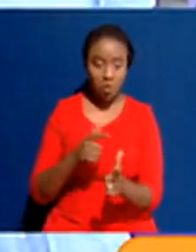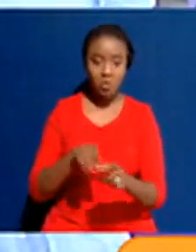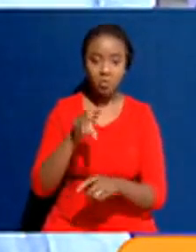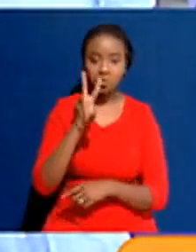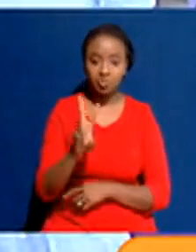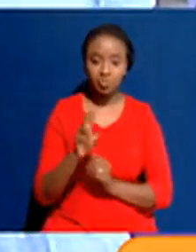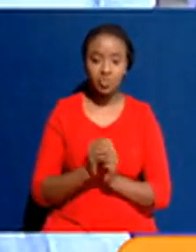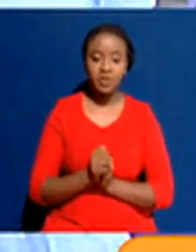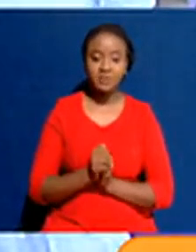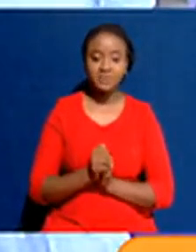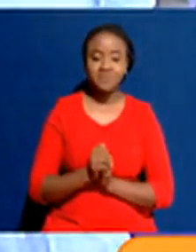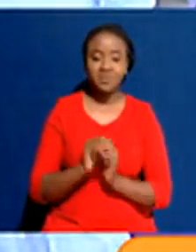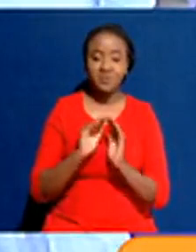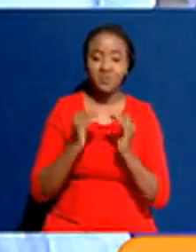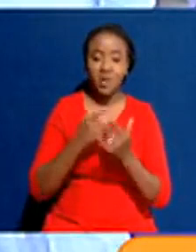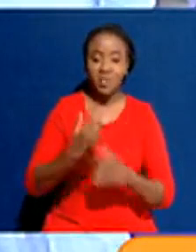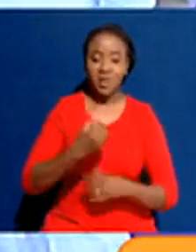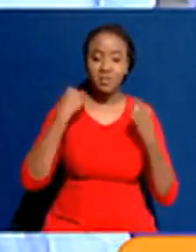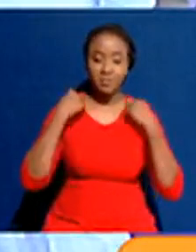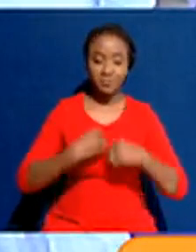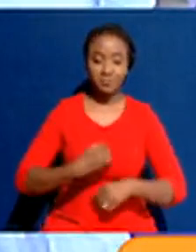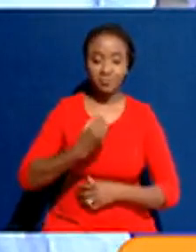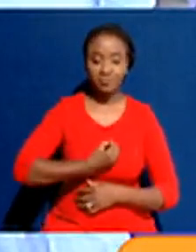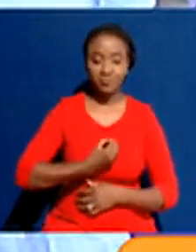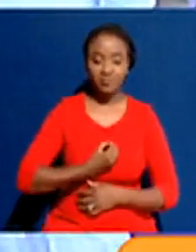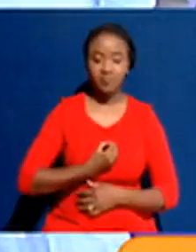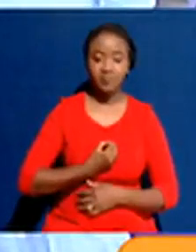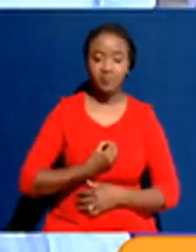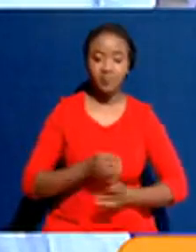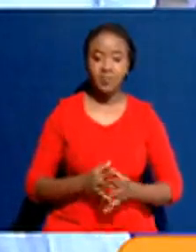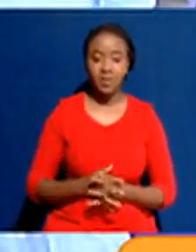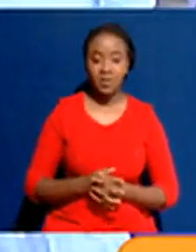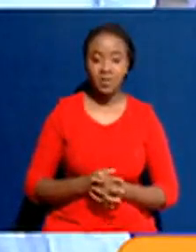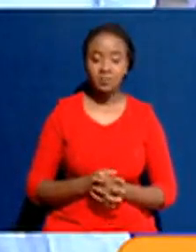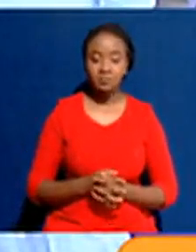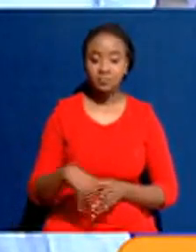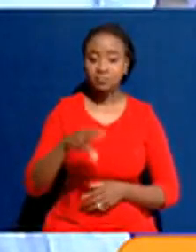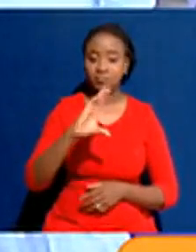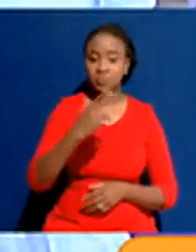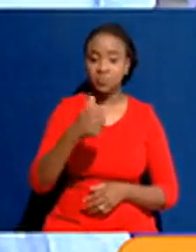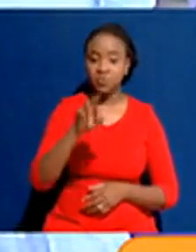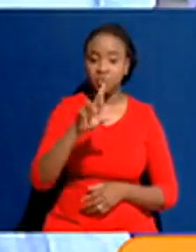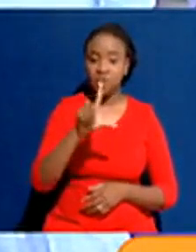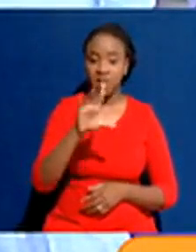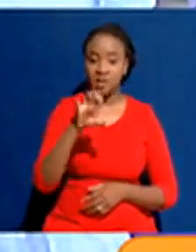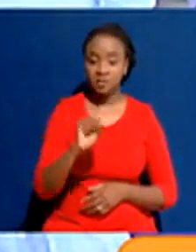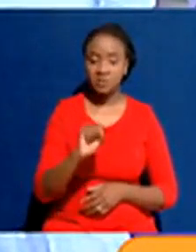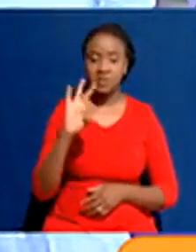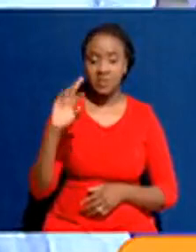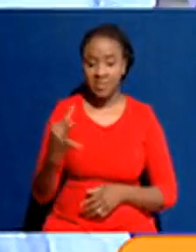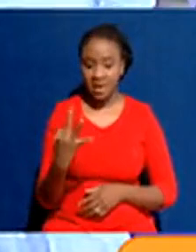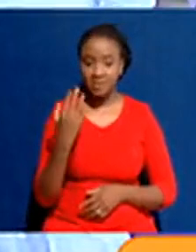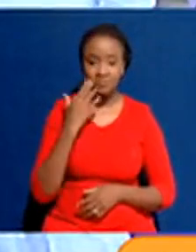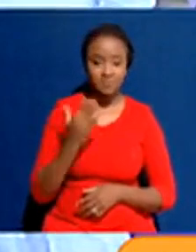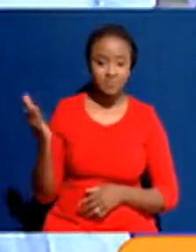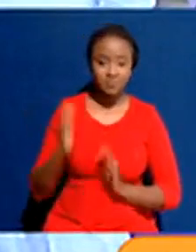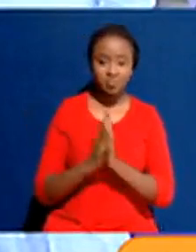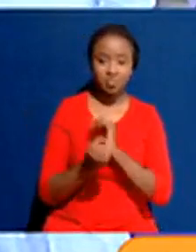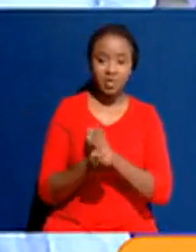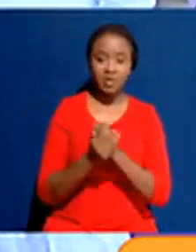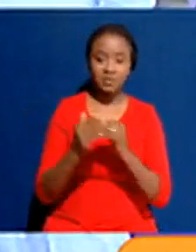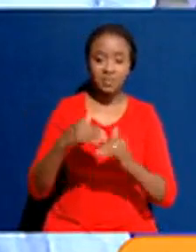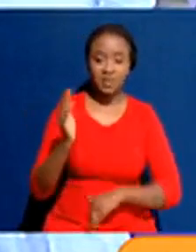vita hivyo walizawadiwa medali na mfalme wa Uingereza Charles III katika makaburi ya Kariakor. Seto Lale alikuwepo hapa taarifa